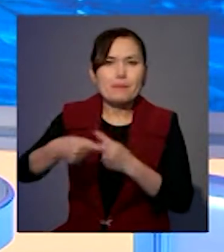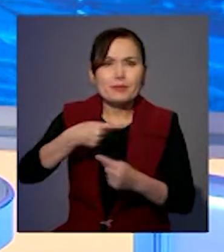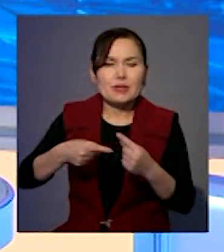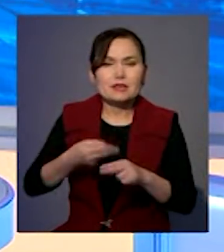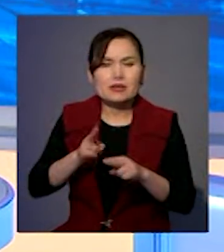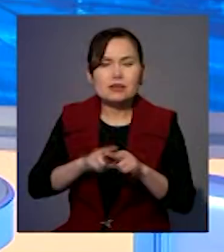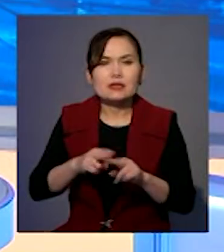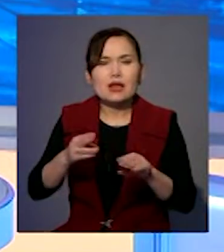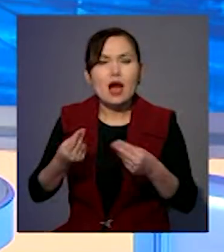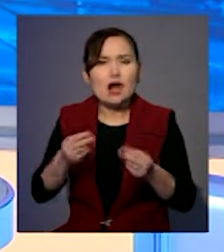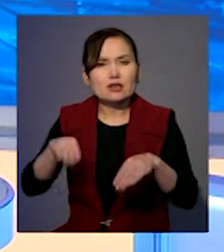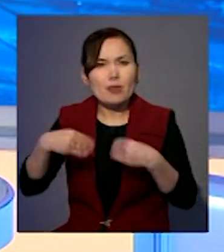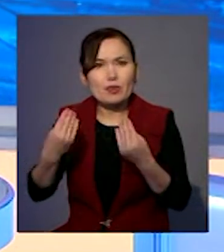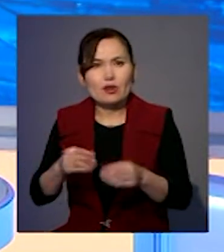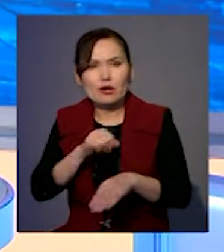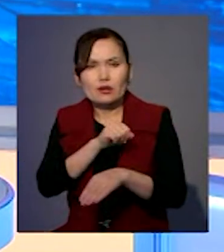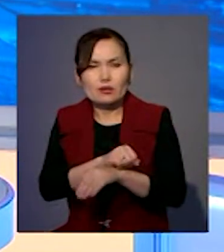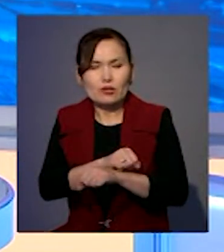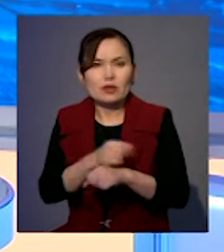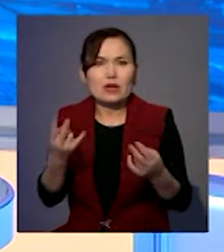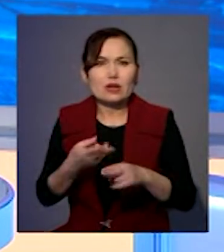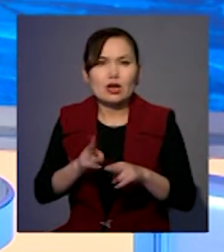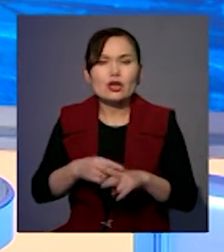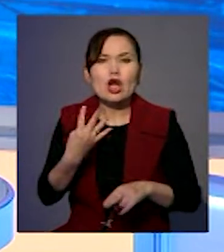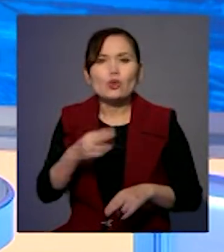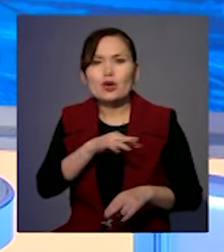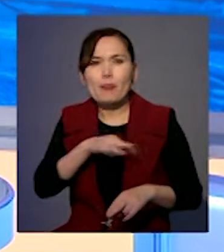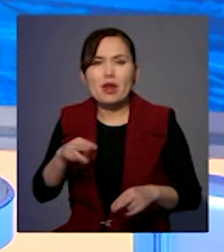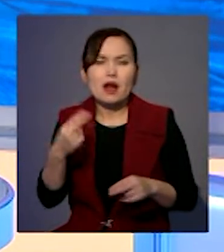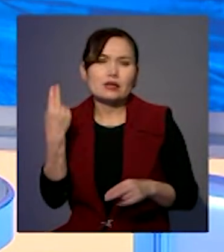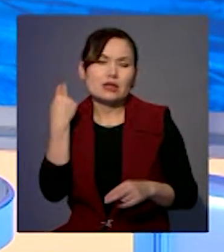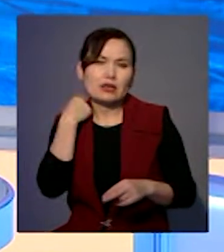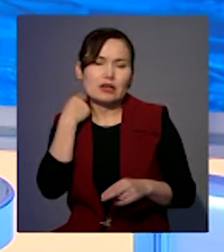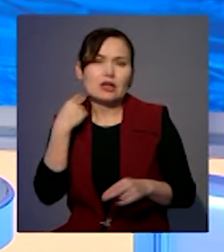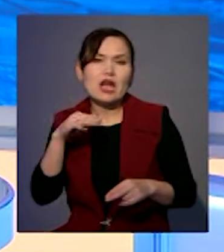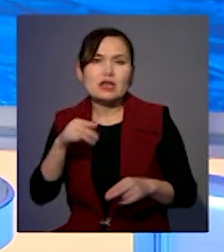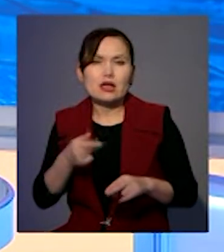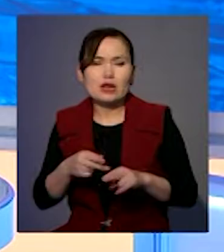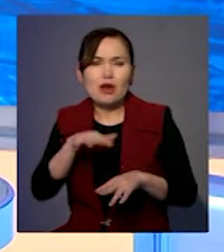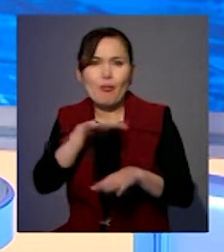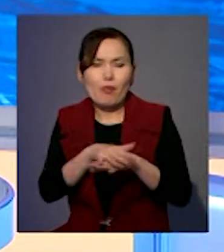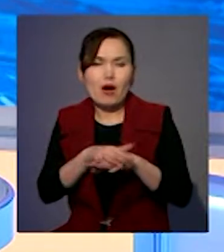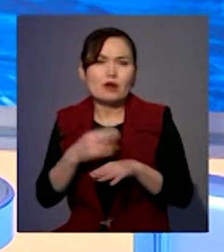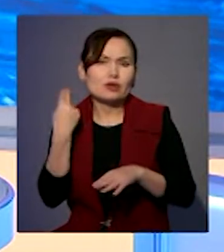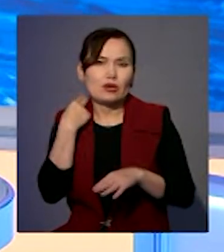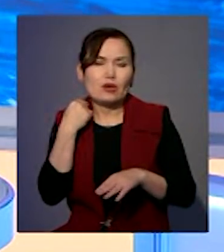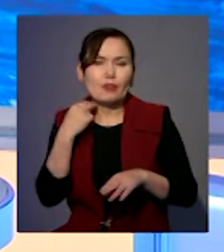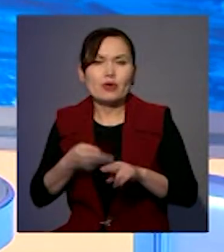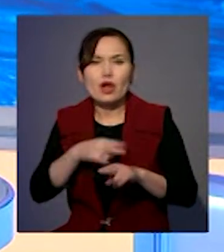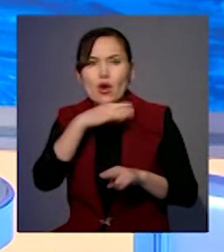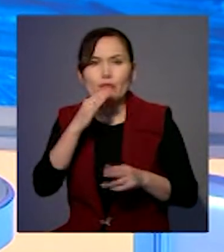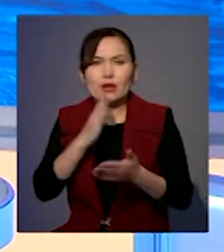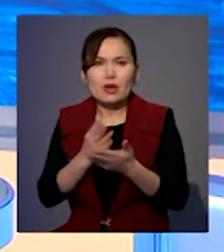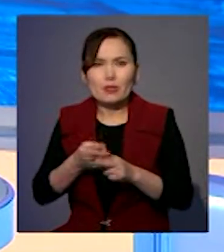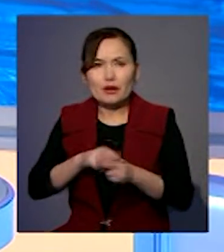тоқтату керек. Қазір қарыз көлемі 4 миллиард теңгеден асып кетті. Қазақстанда кәсіпорындар банкрот болудан қорқады. Ал әлемде